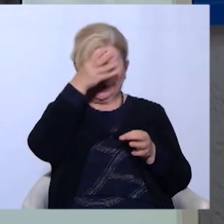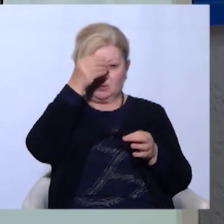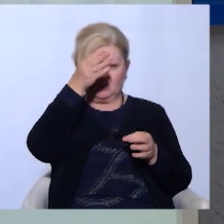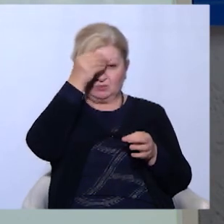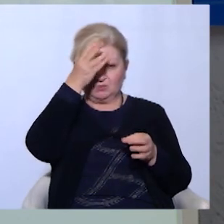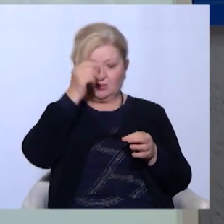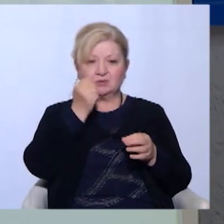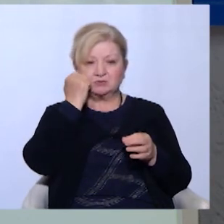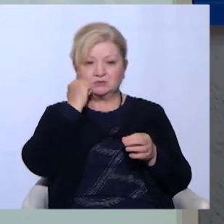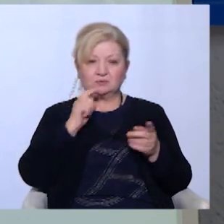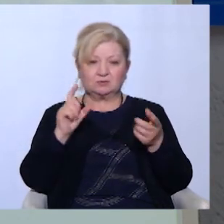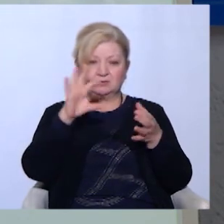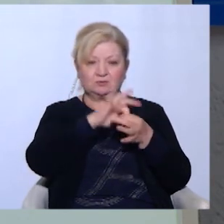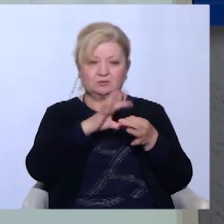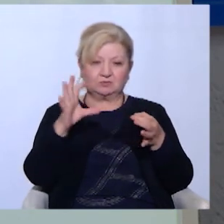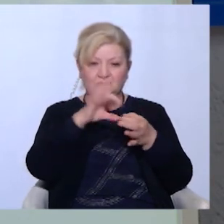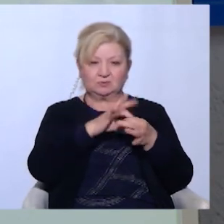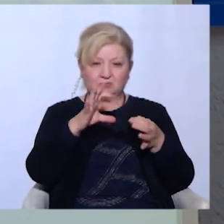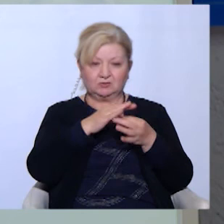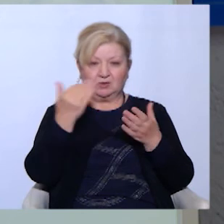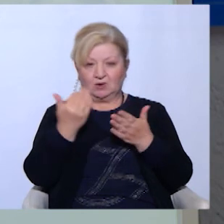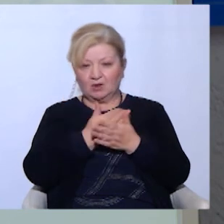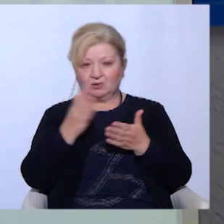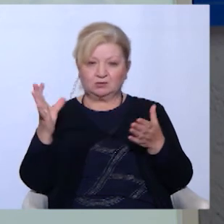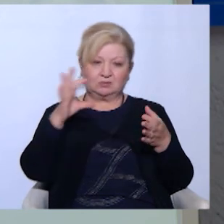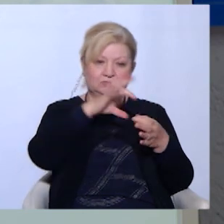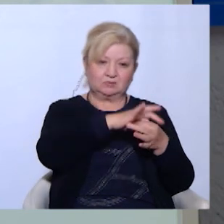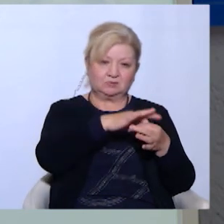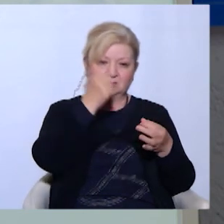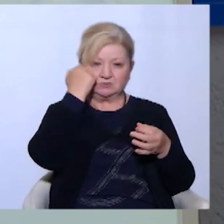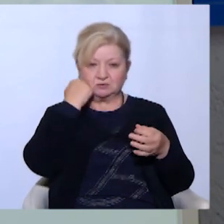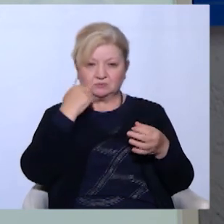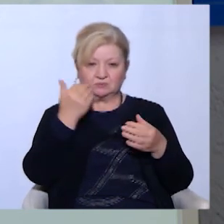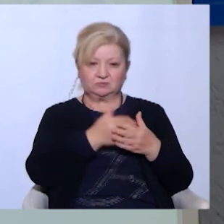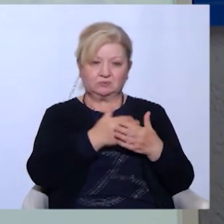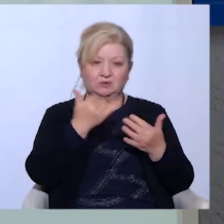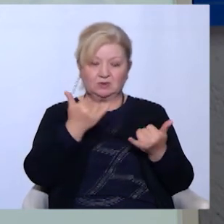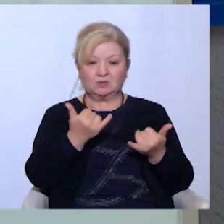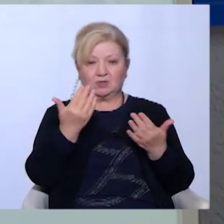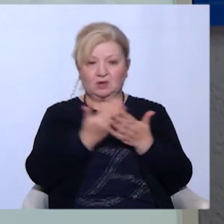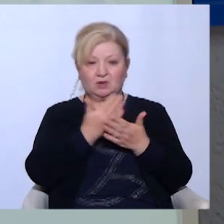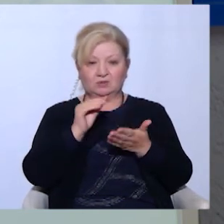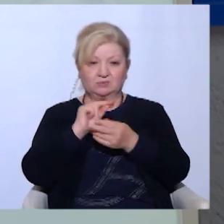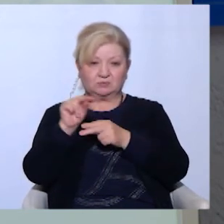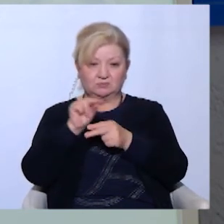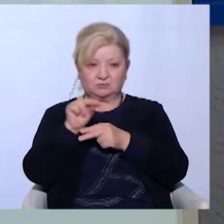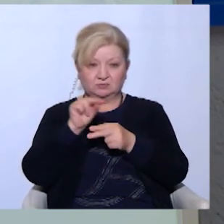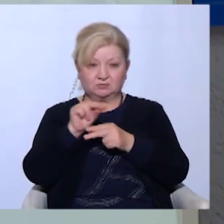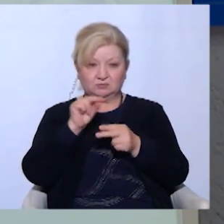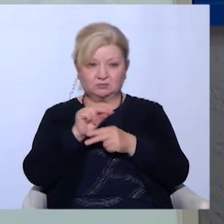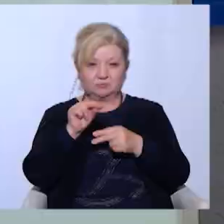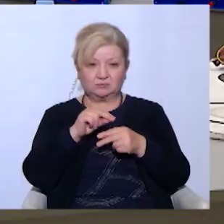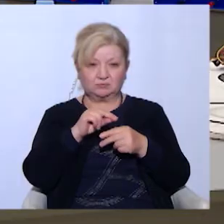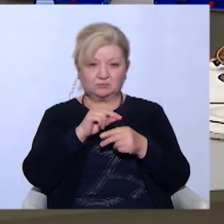ჩვენ გავაგზელებთ ახალს, მიაბავს იმ ძველს. ეხა მე ჩამოვყარე გავანულე და ახალ მელოდიას